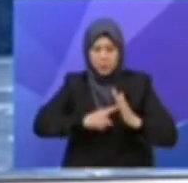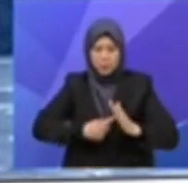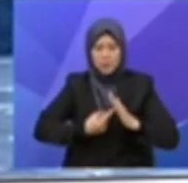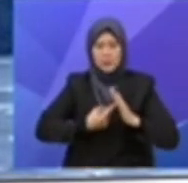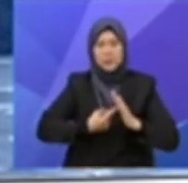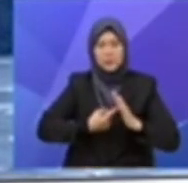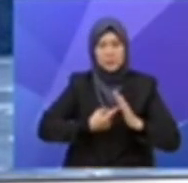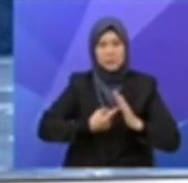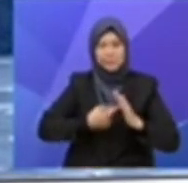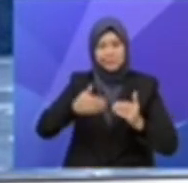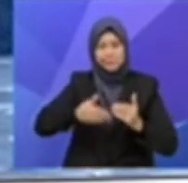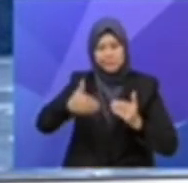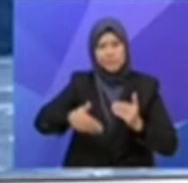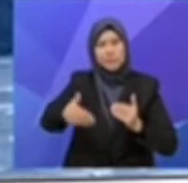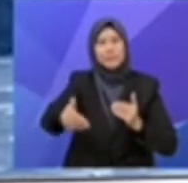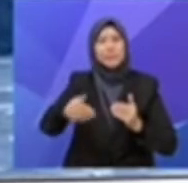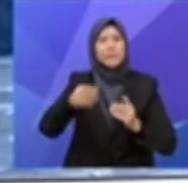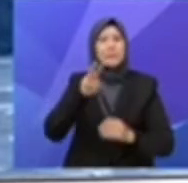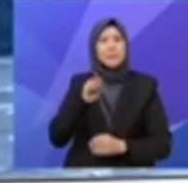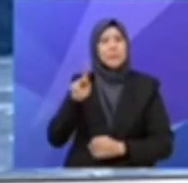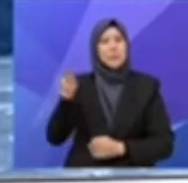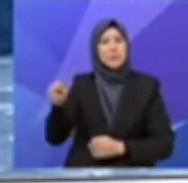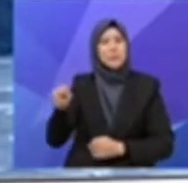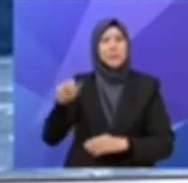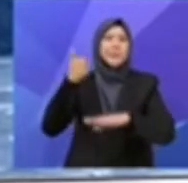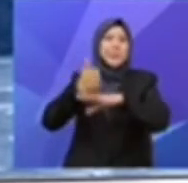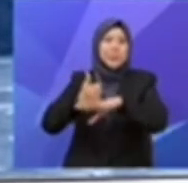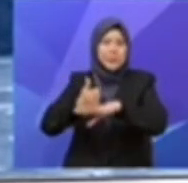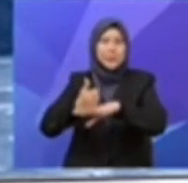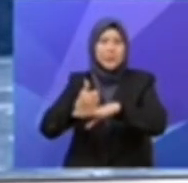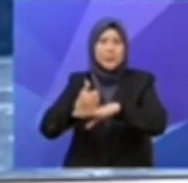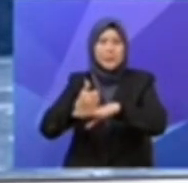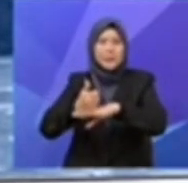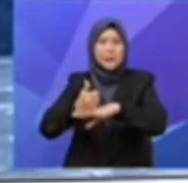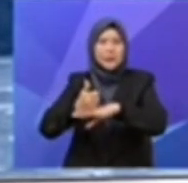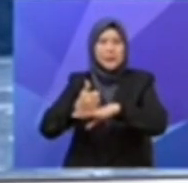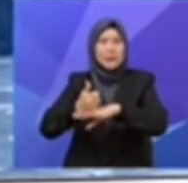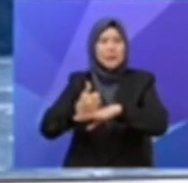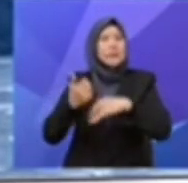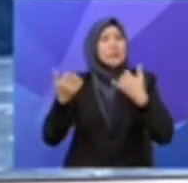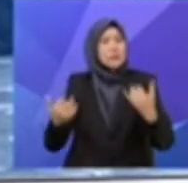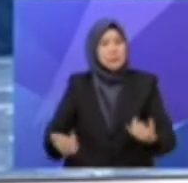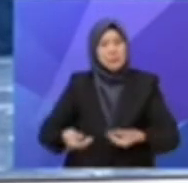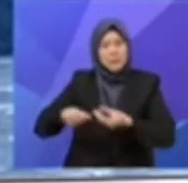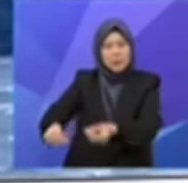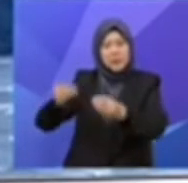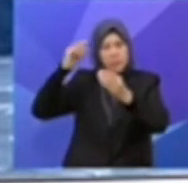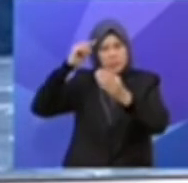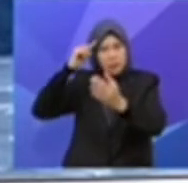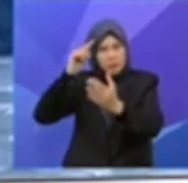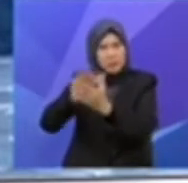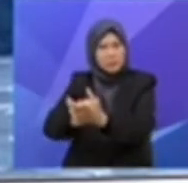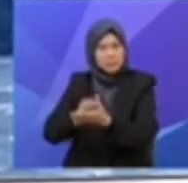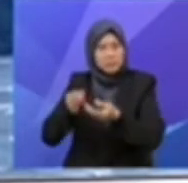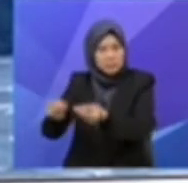Ule majelis pembela negara ini diwujudkan jadi sewaktu kita memberikan kepercayaan kepada Pandu